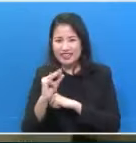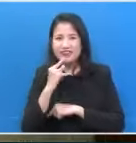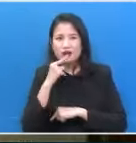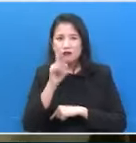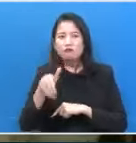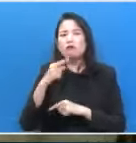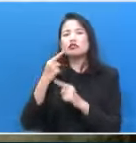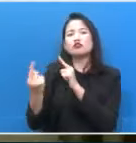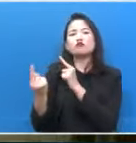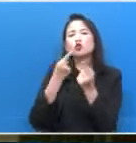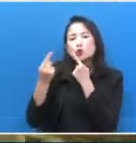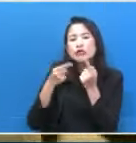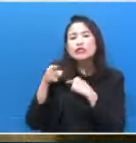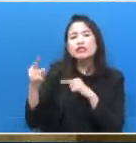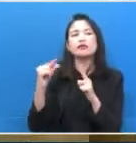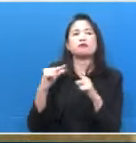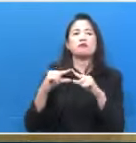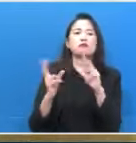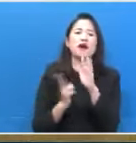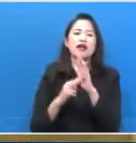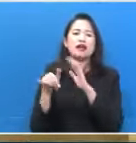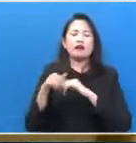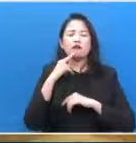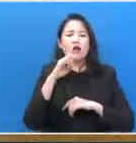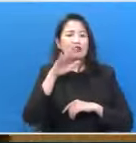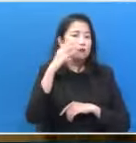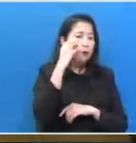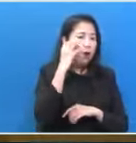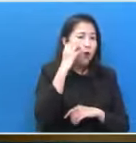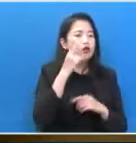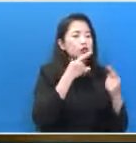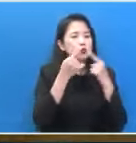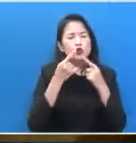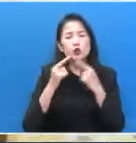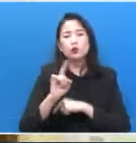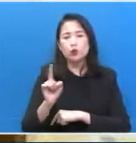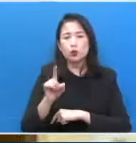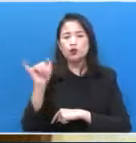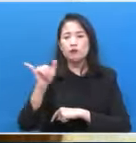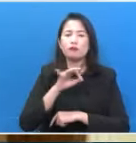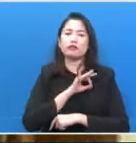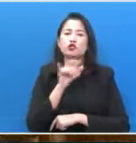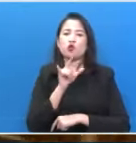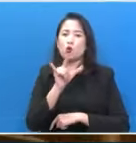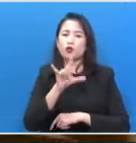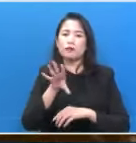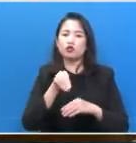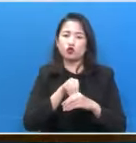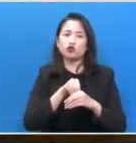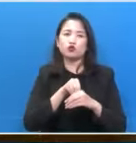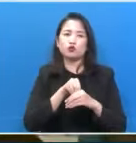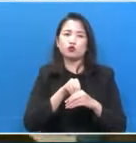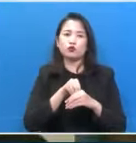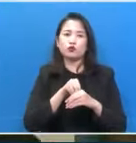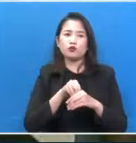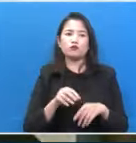PAN. Gerindra bilang Prabowo akan berdiskusi soal bacawapres dengan berbagai pihak termasuk Presiden Jokowi. Pak Prabowo akan melakukan